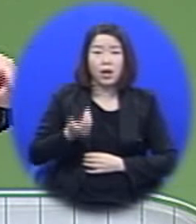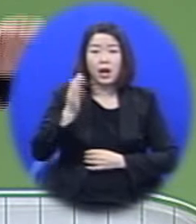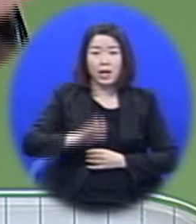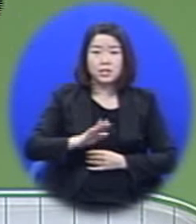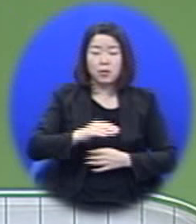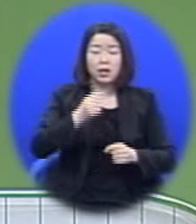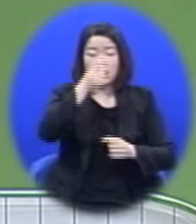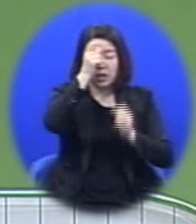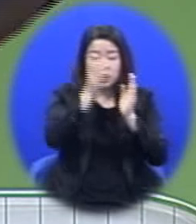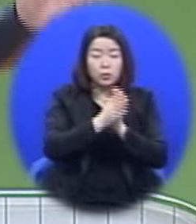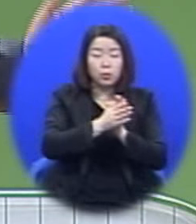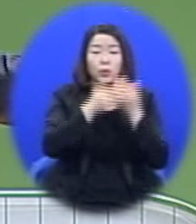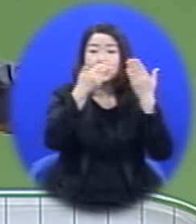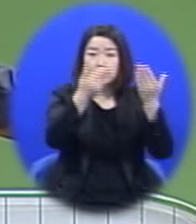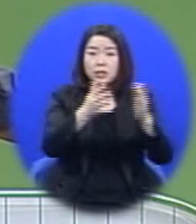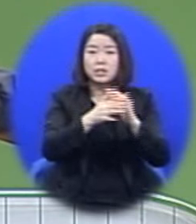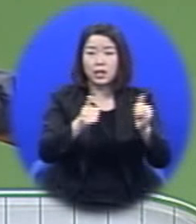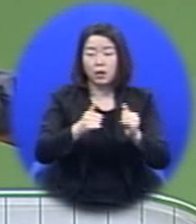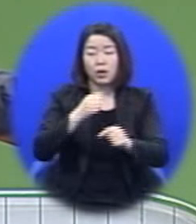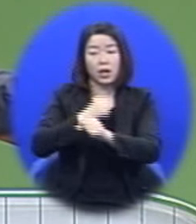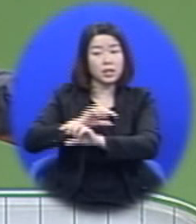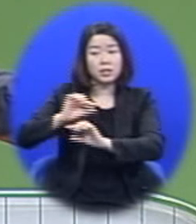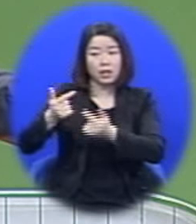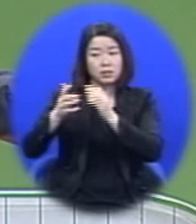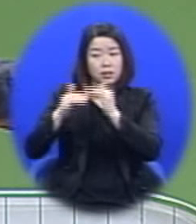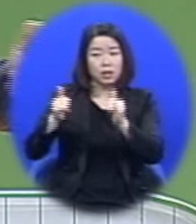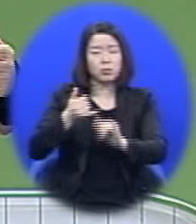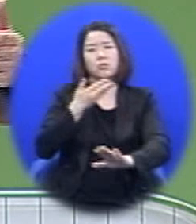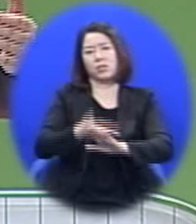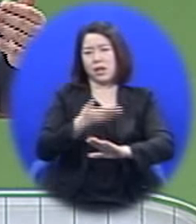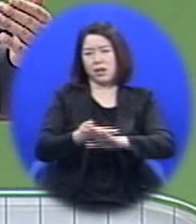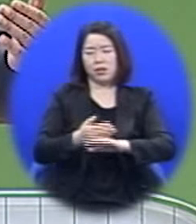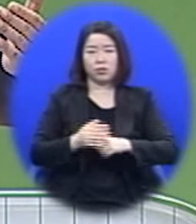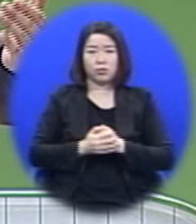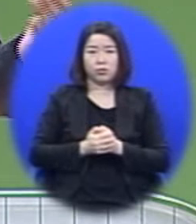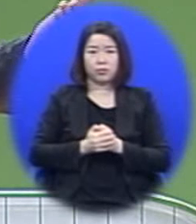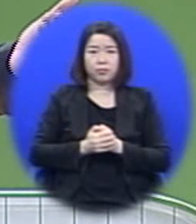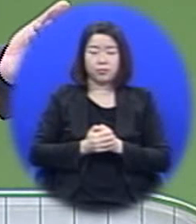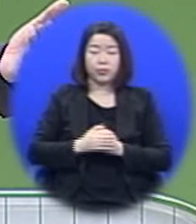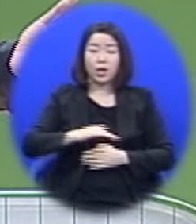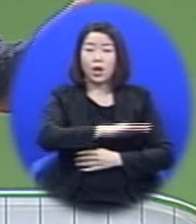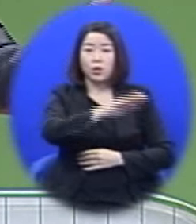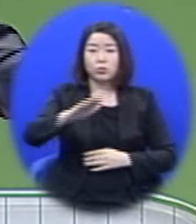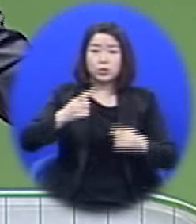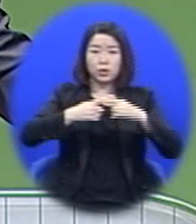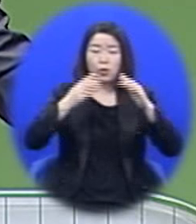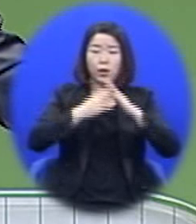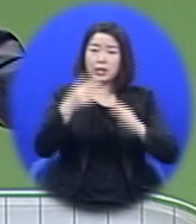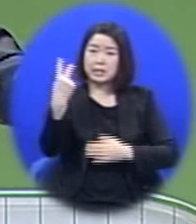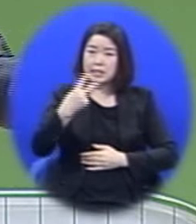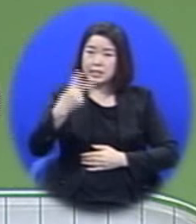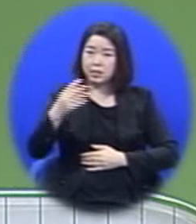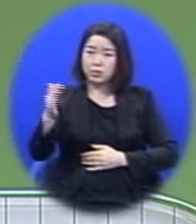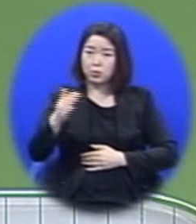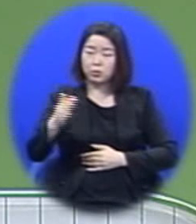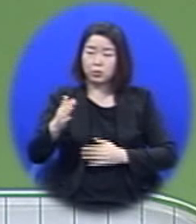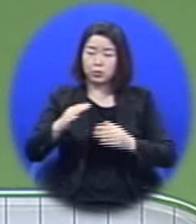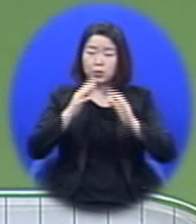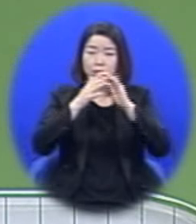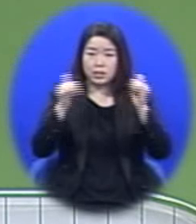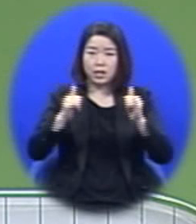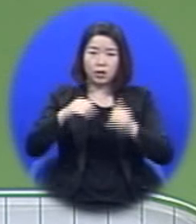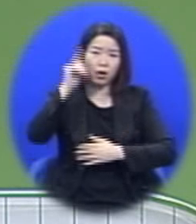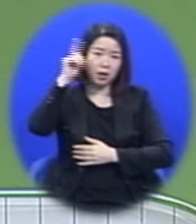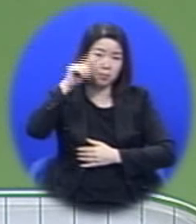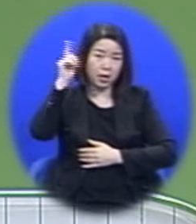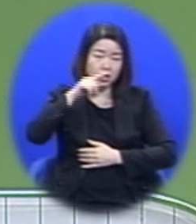사람과 안 하는 사람이 완전히 달라집니다. 저는 우리 교회에 한 2,000명 가까운 성도들과